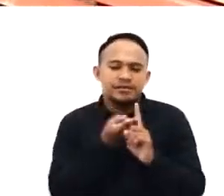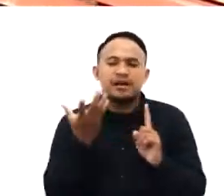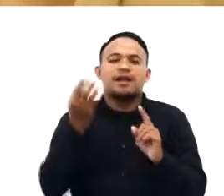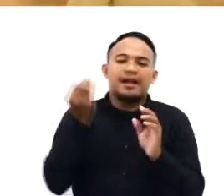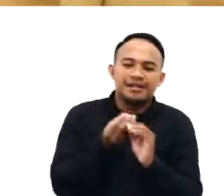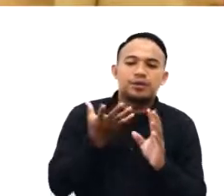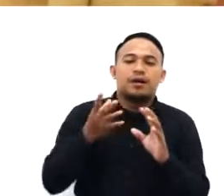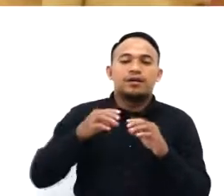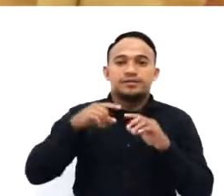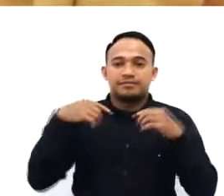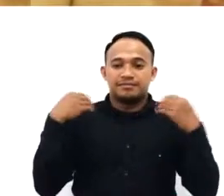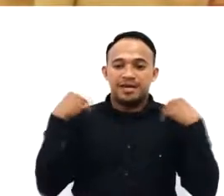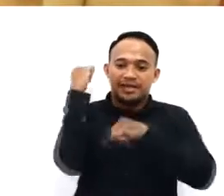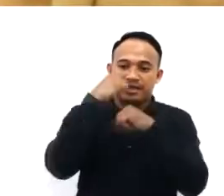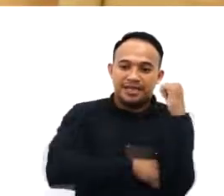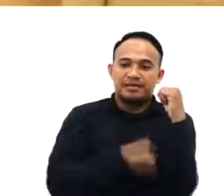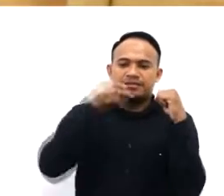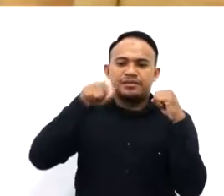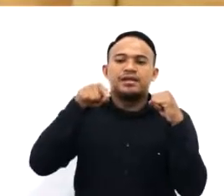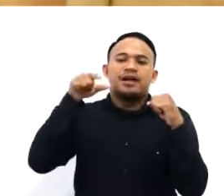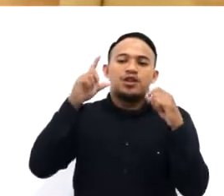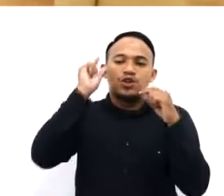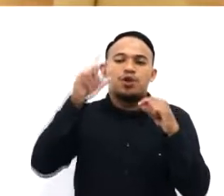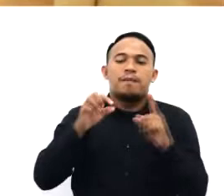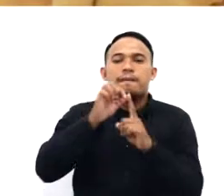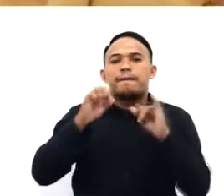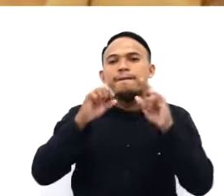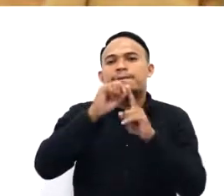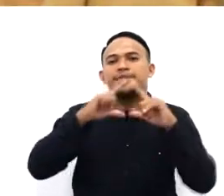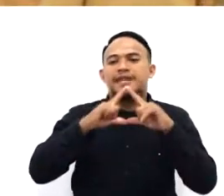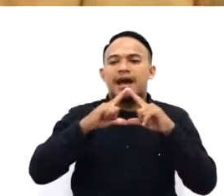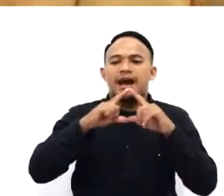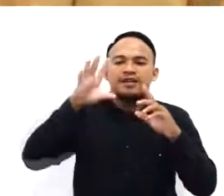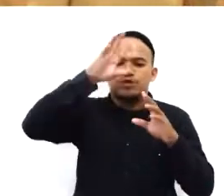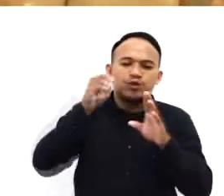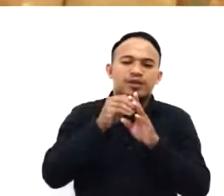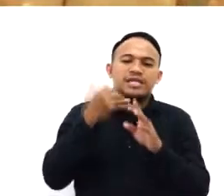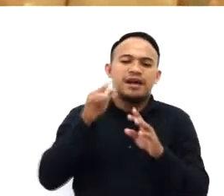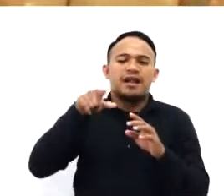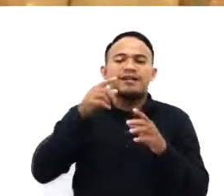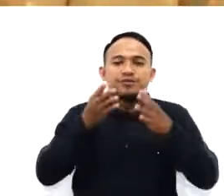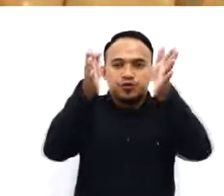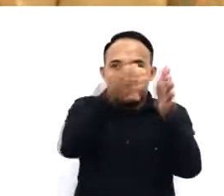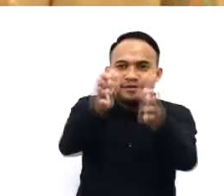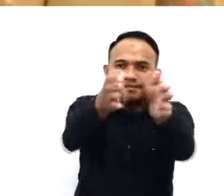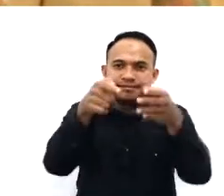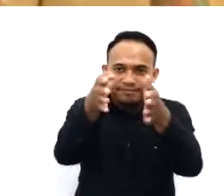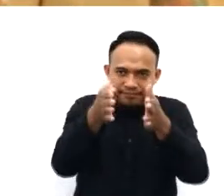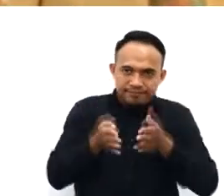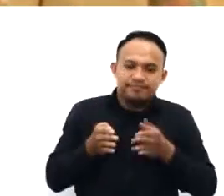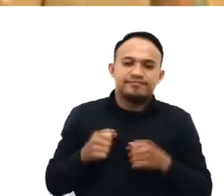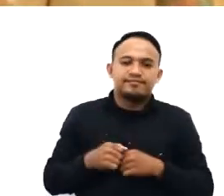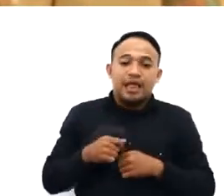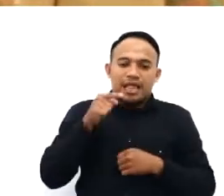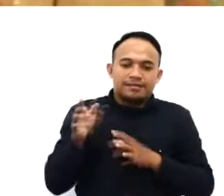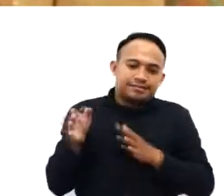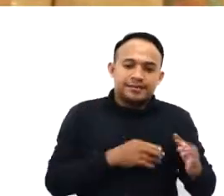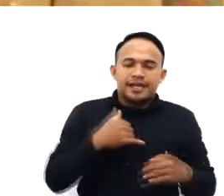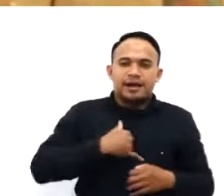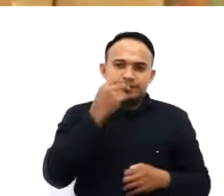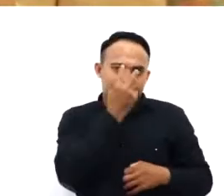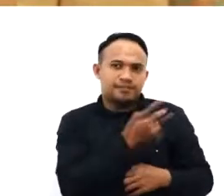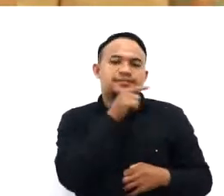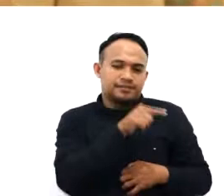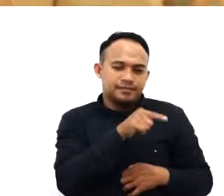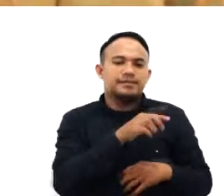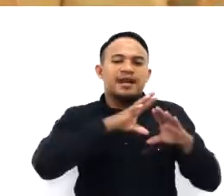progres. Sekarang ini sudah kurang lebih persentase fisik hampir 80%.